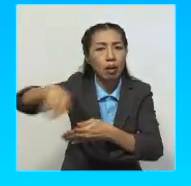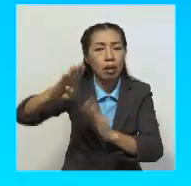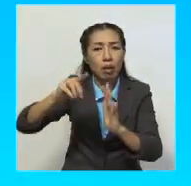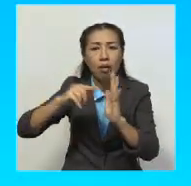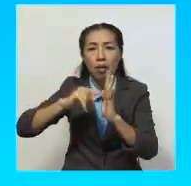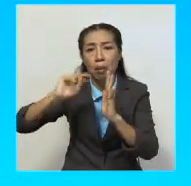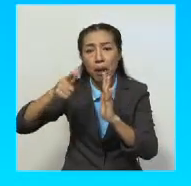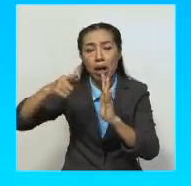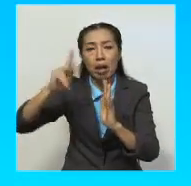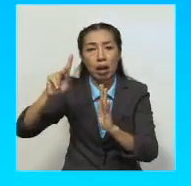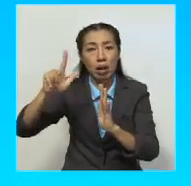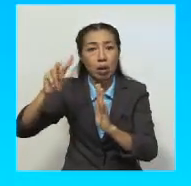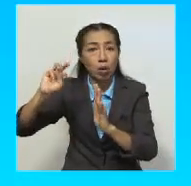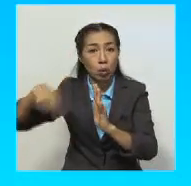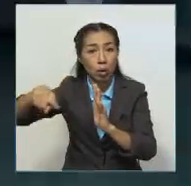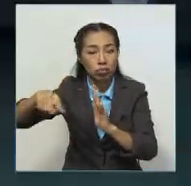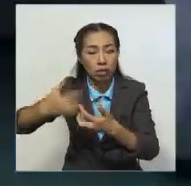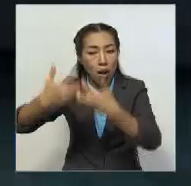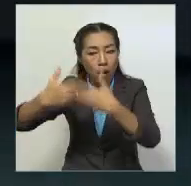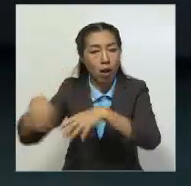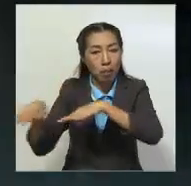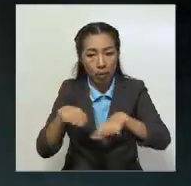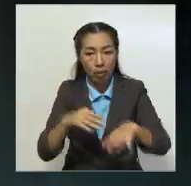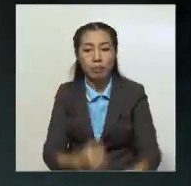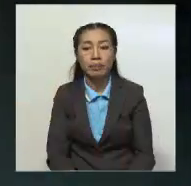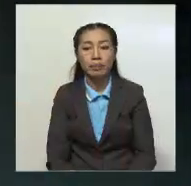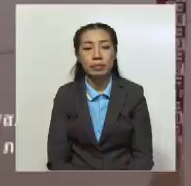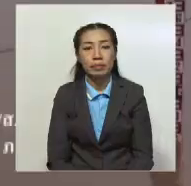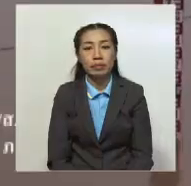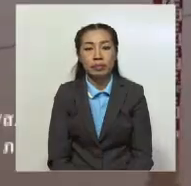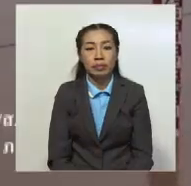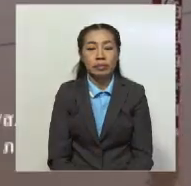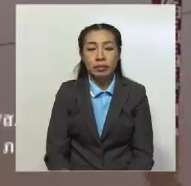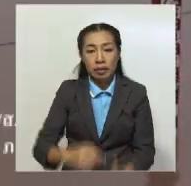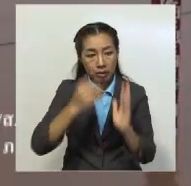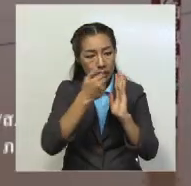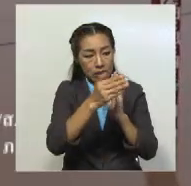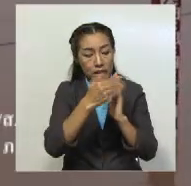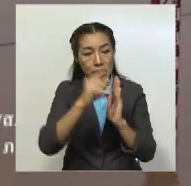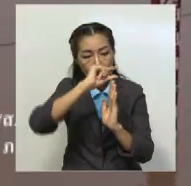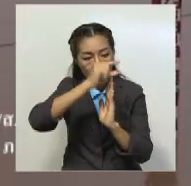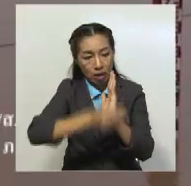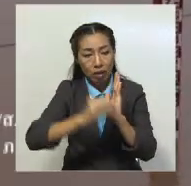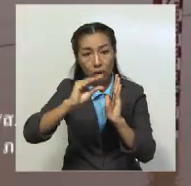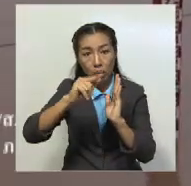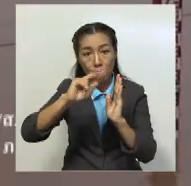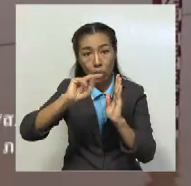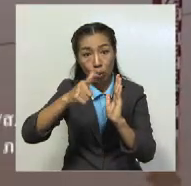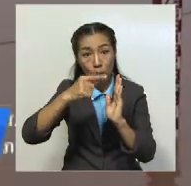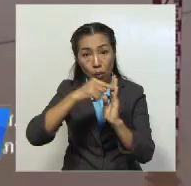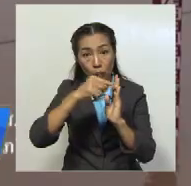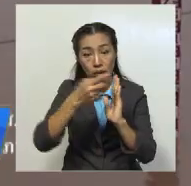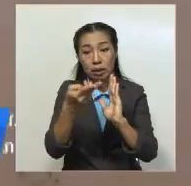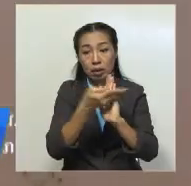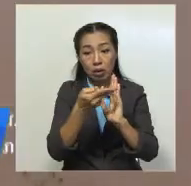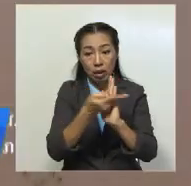างพลวงเพื่อเตรียมพร้อมใช้งานได้ทันทีครับ ไปดูเรื่องของระดับน้ำโขงกันบ้างนะคะจุดที่พาไปที่จังห